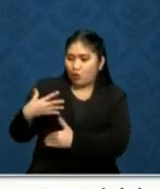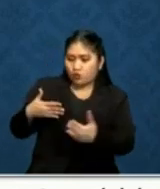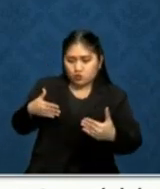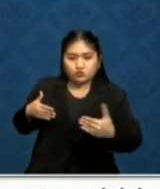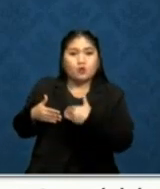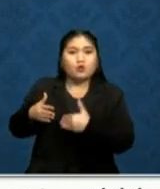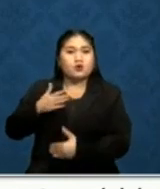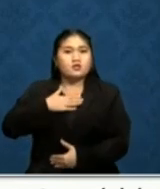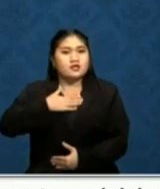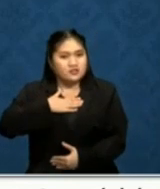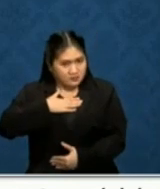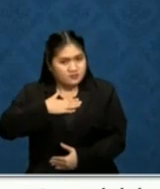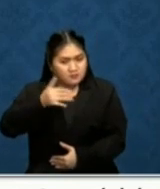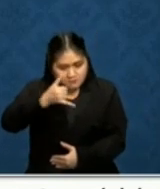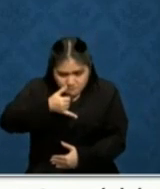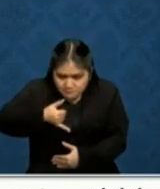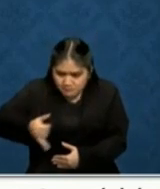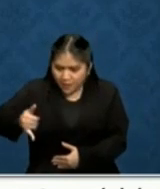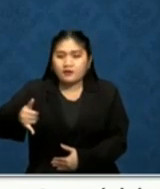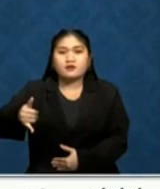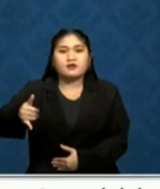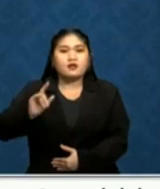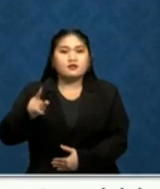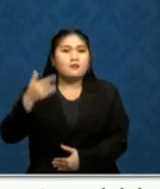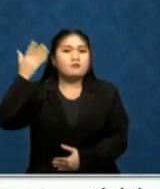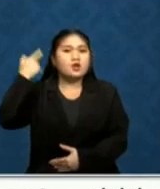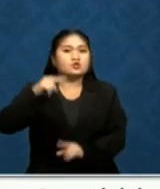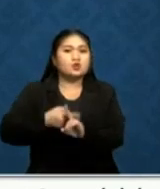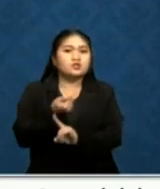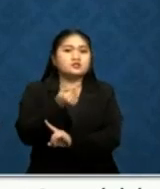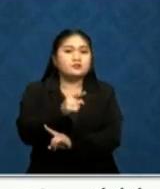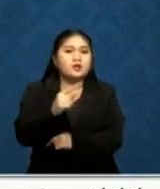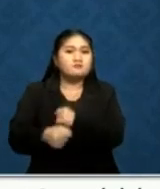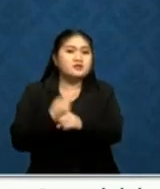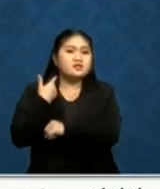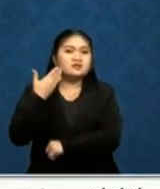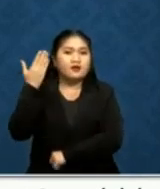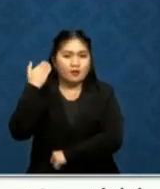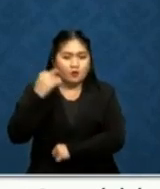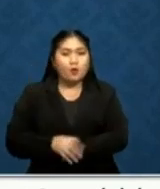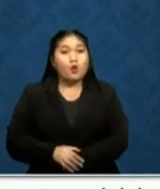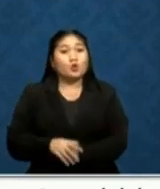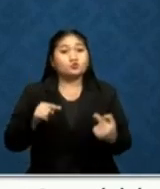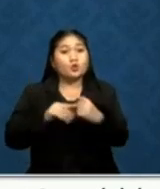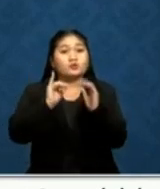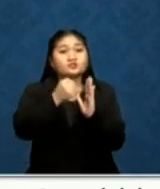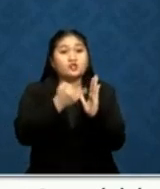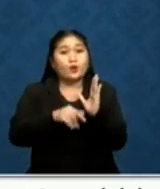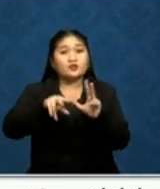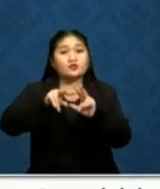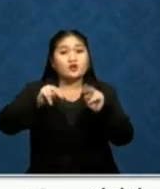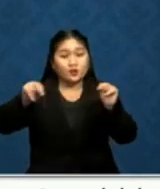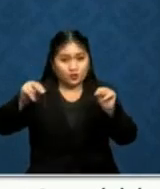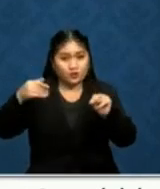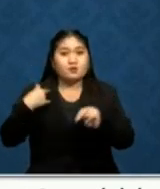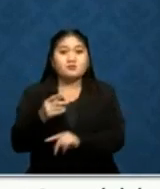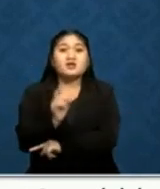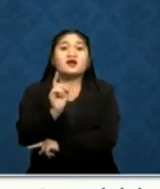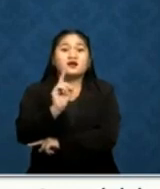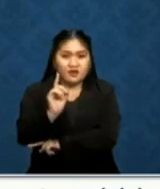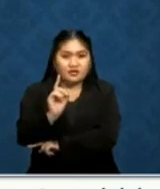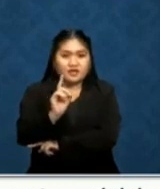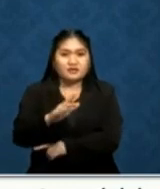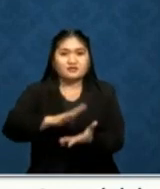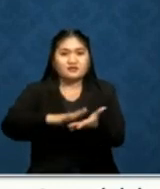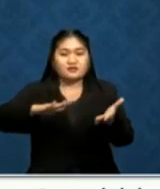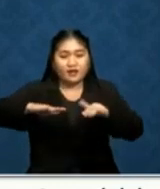งและตัวดิฉันไปรับเคสมาเองเมื่อเดือนพฤศจิกายนปีที่แล้วในจังหวัดนนทบุรี เป็นนักเรียนอ